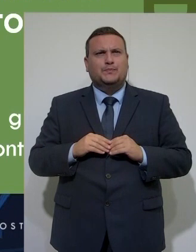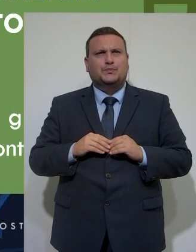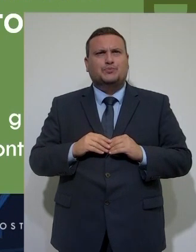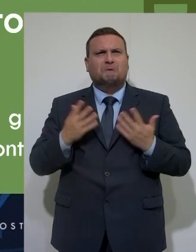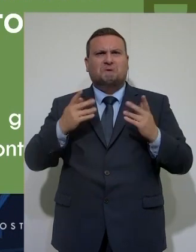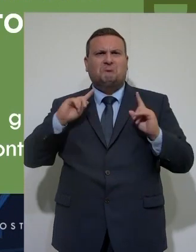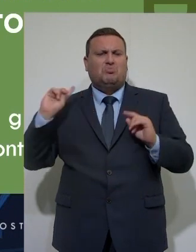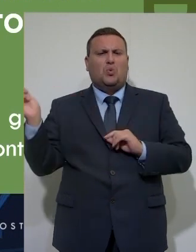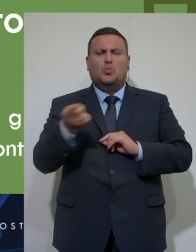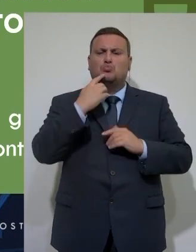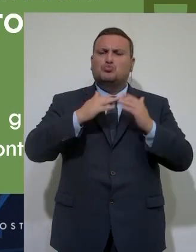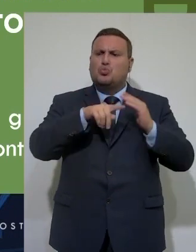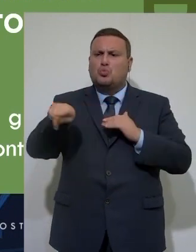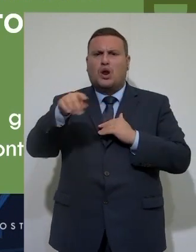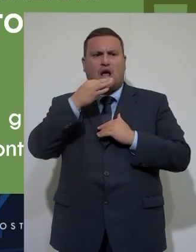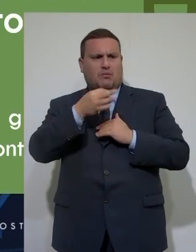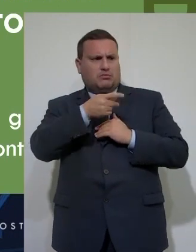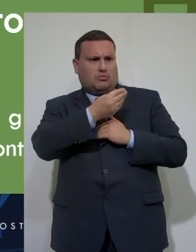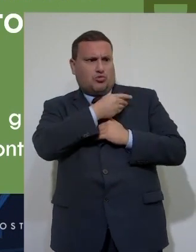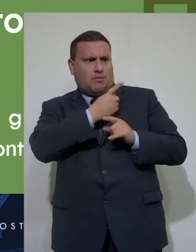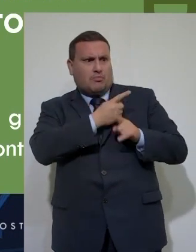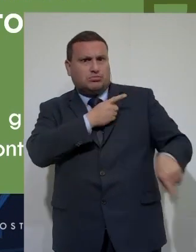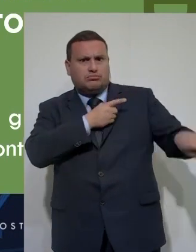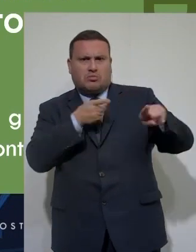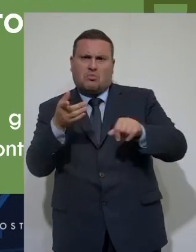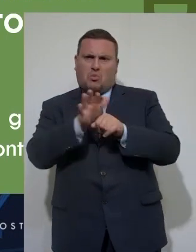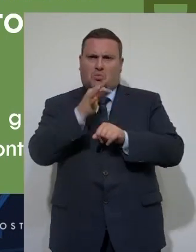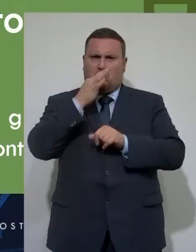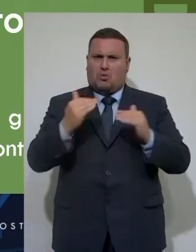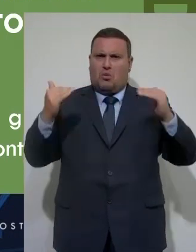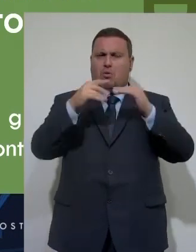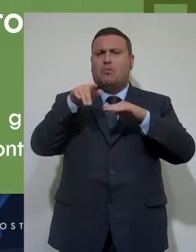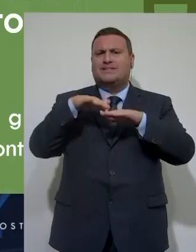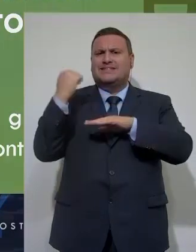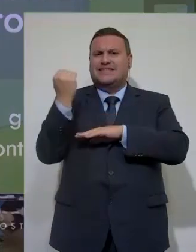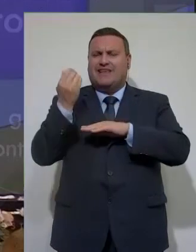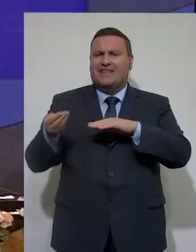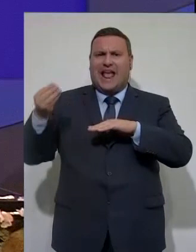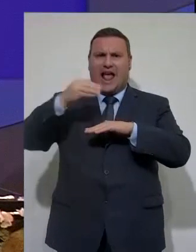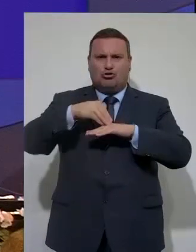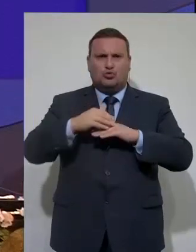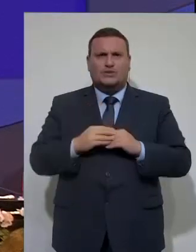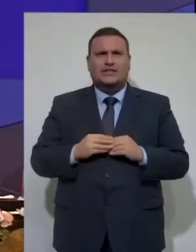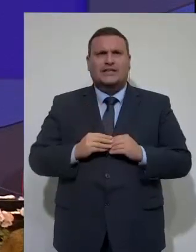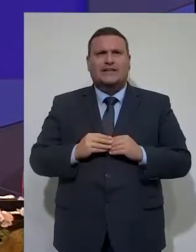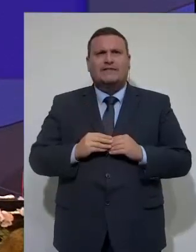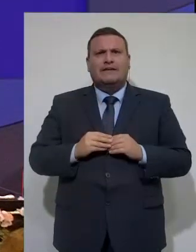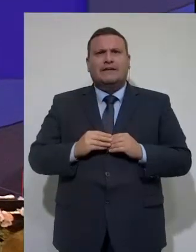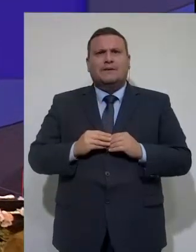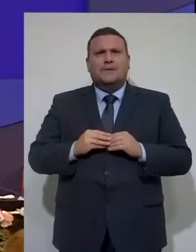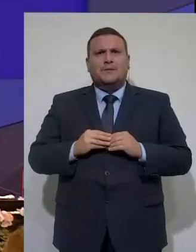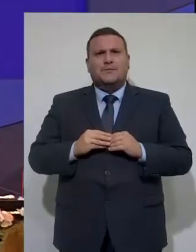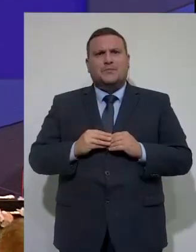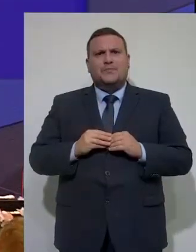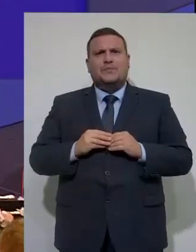grado di completare la proposta al cliente con dei servizi aggiuntivi, poi li vedremo, e un'offerta anche recente, tant'è che metà del